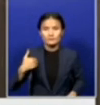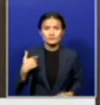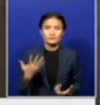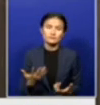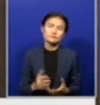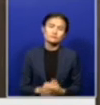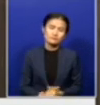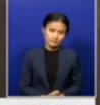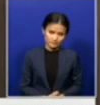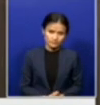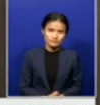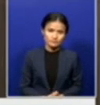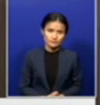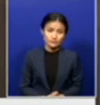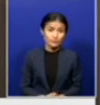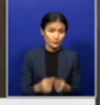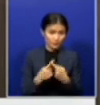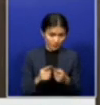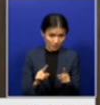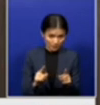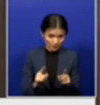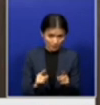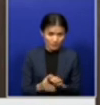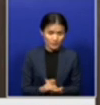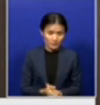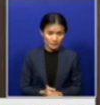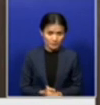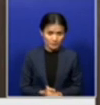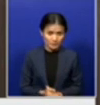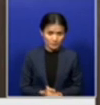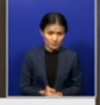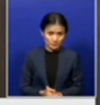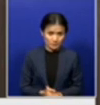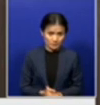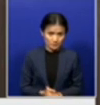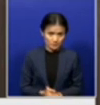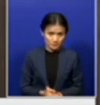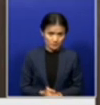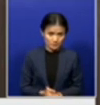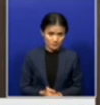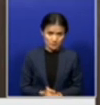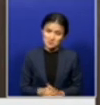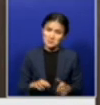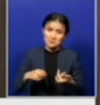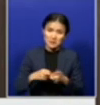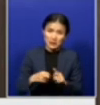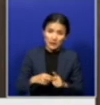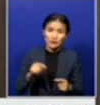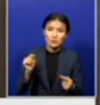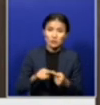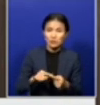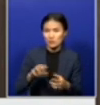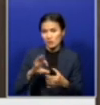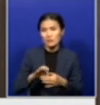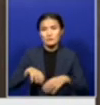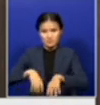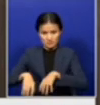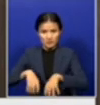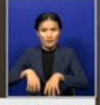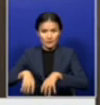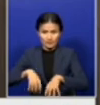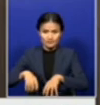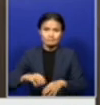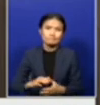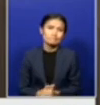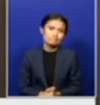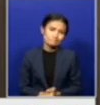าการผิดพลาดได้เกิดจากการบริหารภายใต้ภาวะวิกฤตในหลายๆครั้งที่รัฐบาล